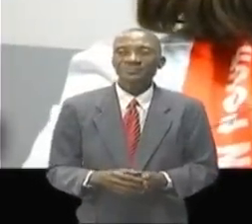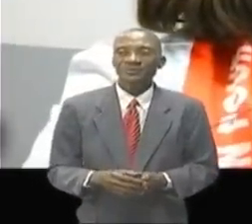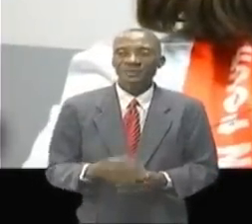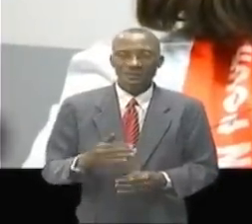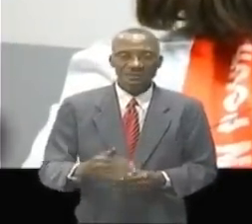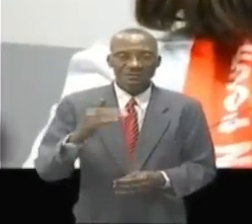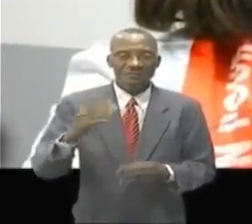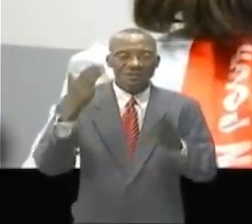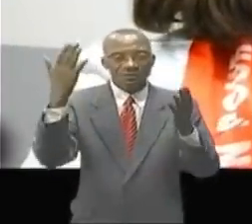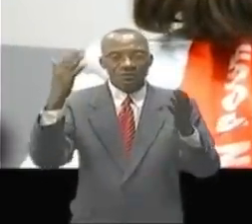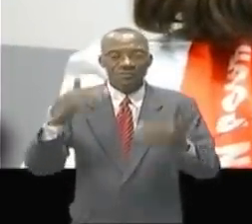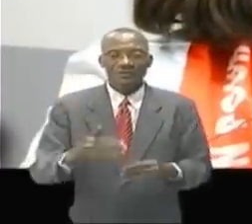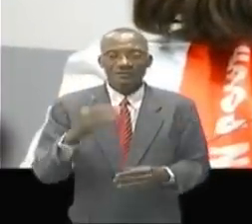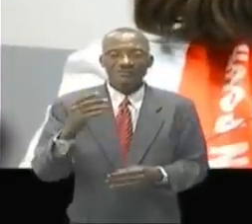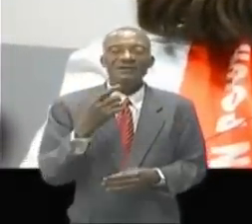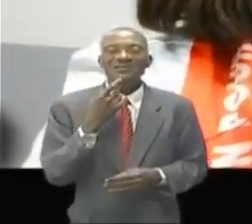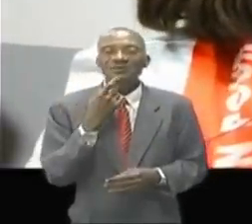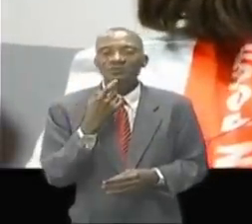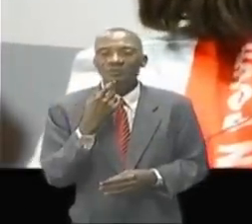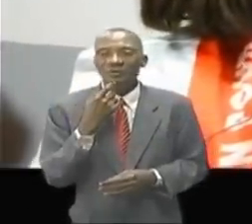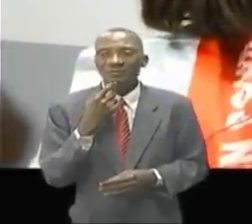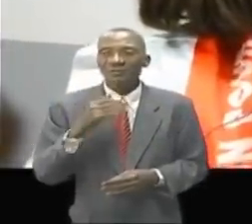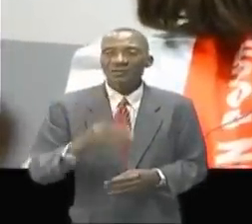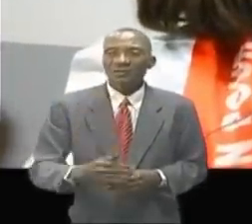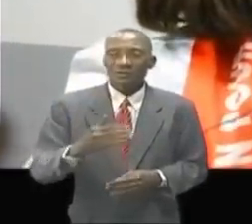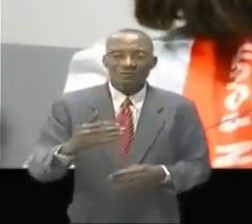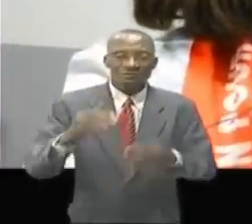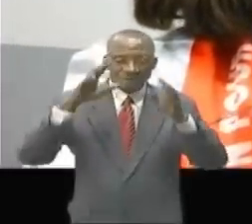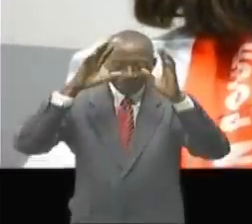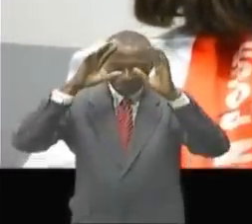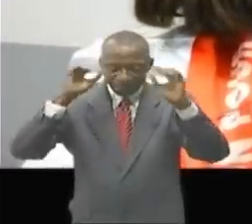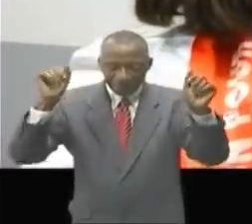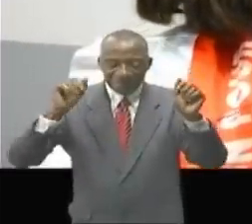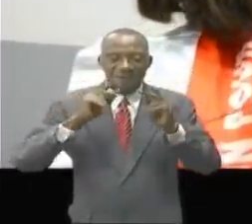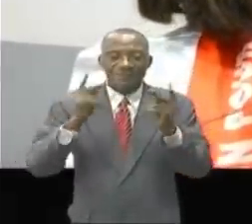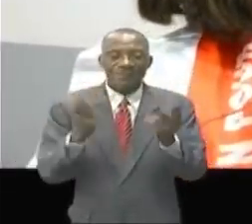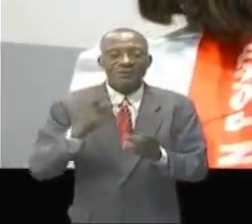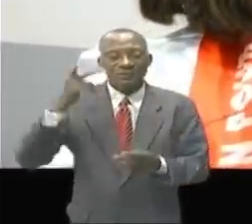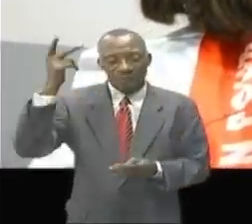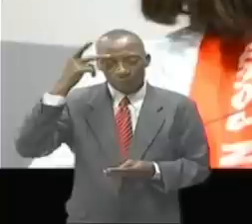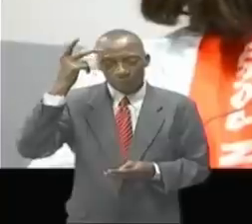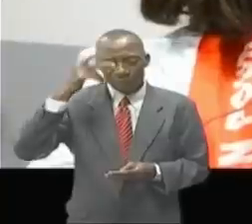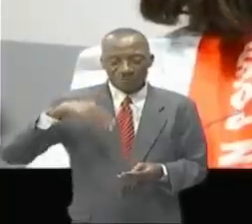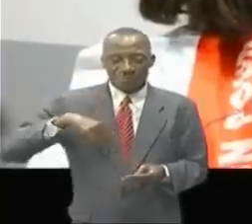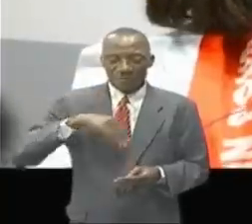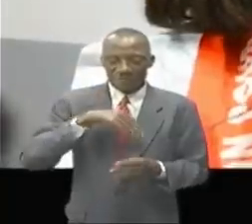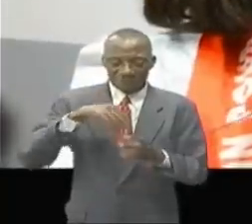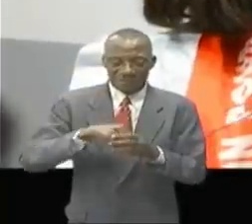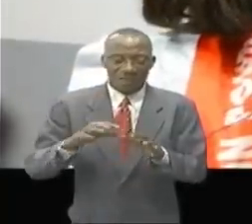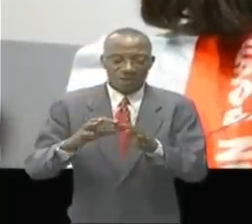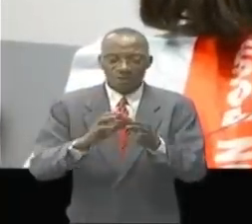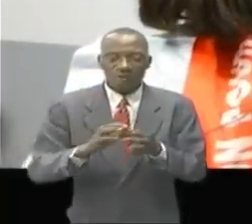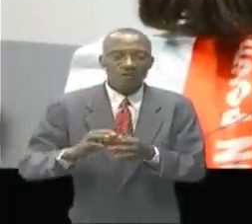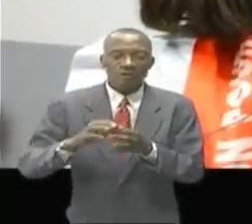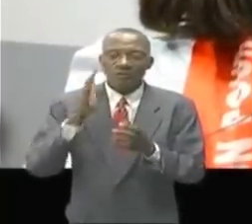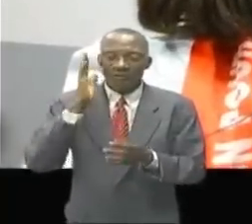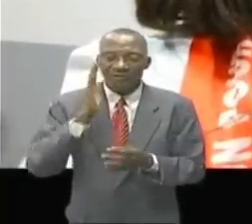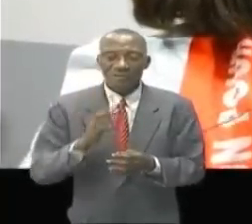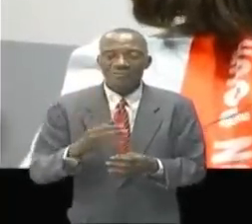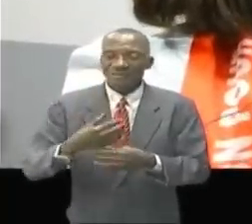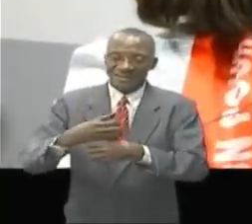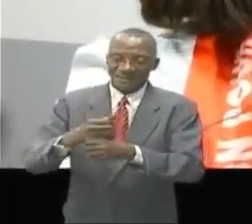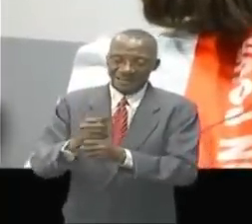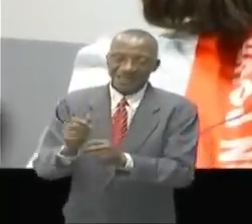devant l'histoire, devant nos présidents des partis politiques membres de l'Union sacrée de la nation, de créer un